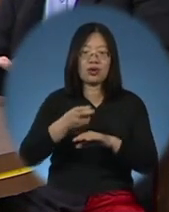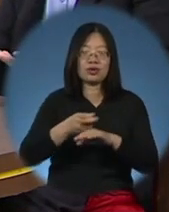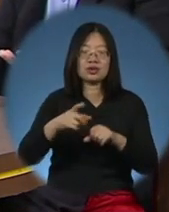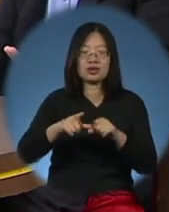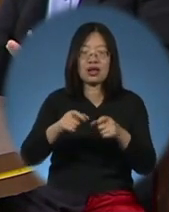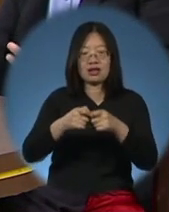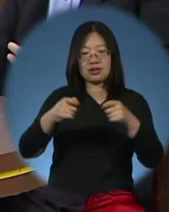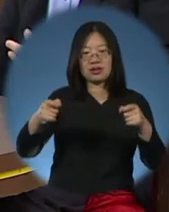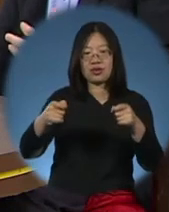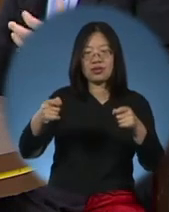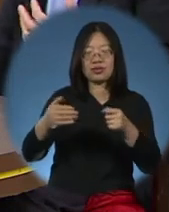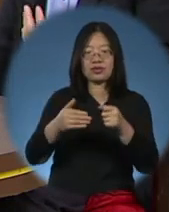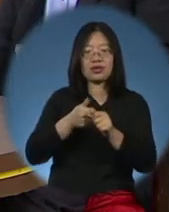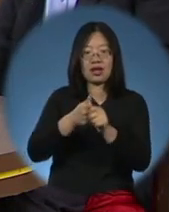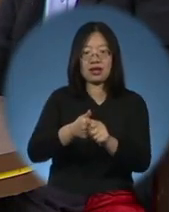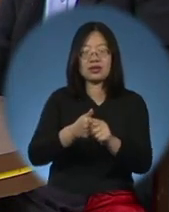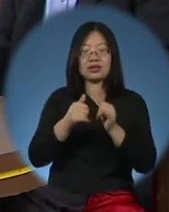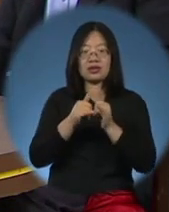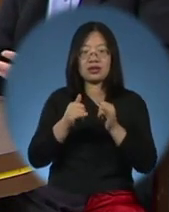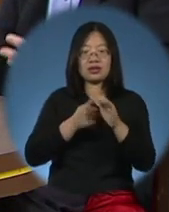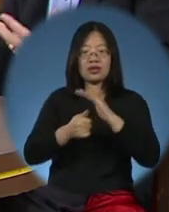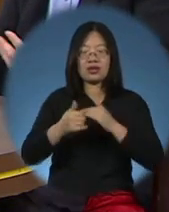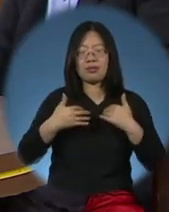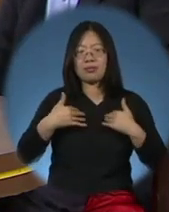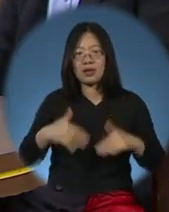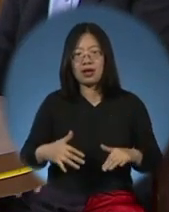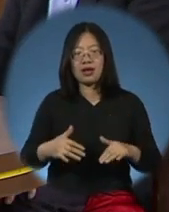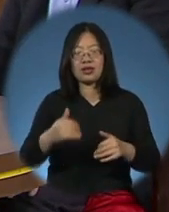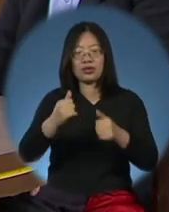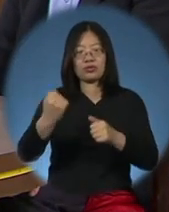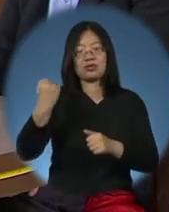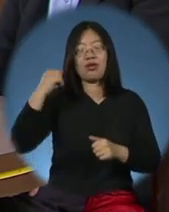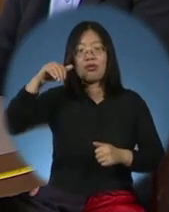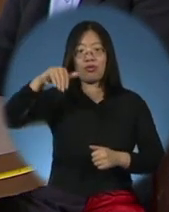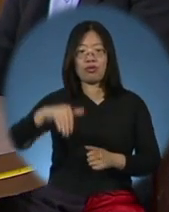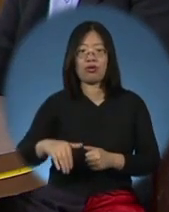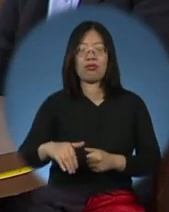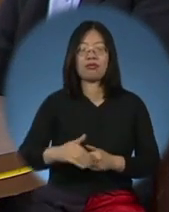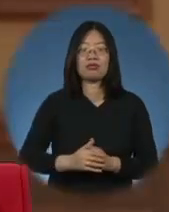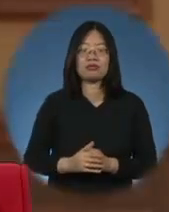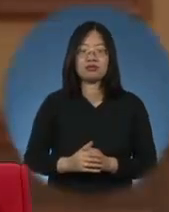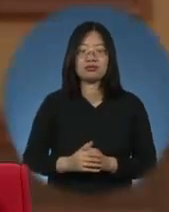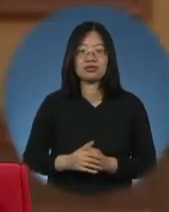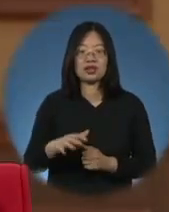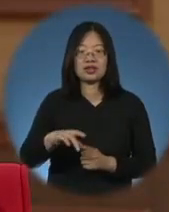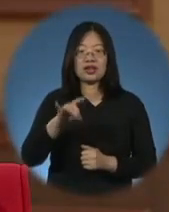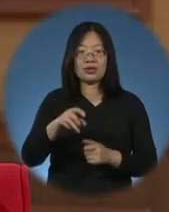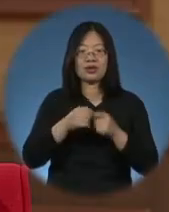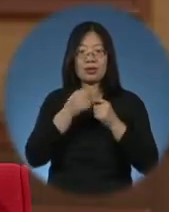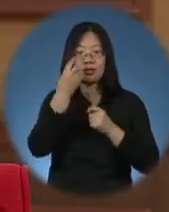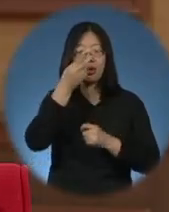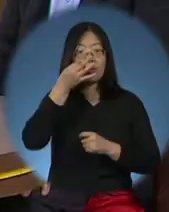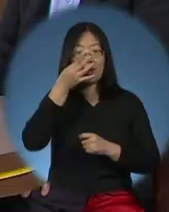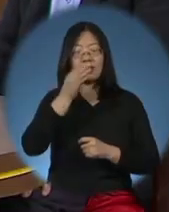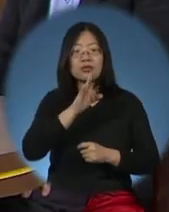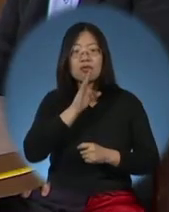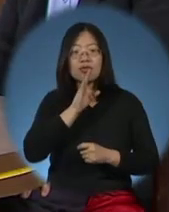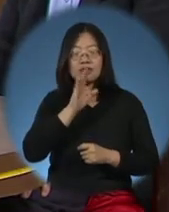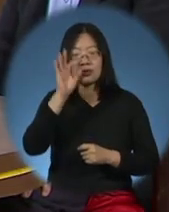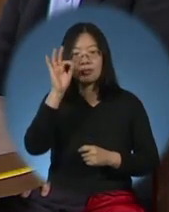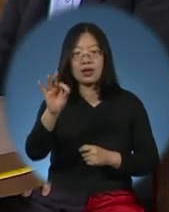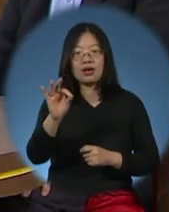거리가 길고 따라서 선수들이 피로하고 음흠. 그래서 경기력이 저하될 거다라고 얘기를 하더라고요. 일단 처음 살펴본 건 정말 그런지를